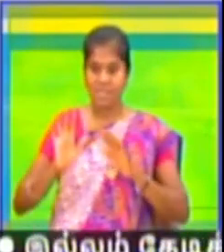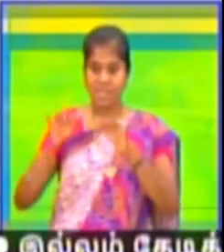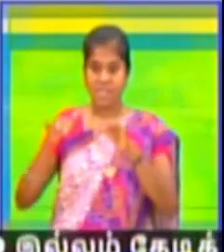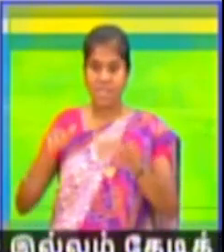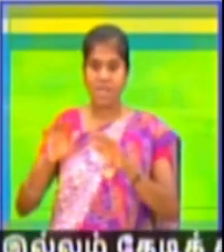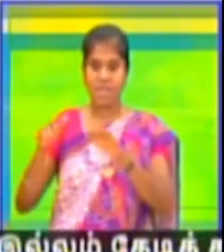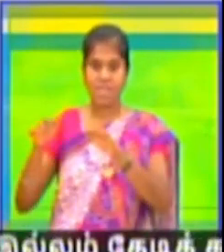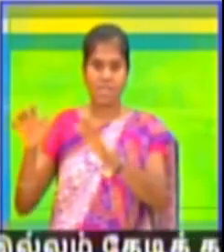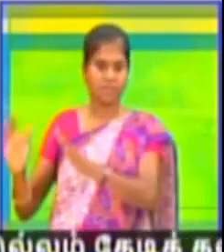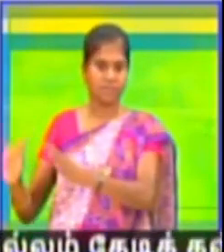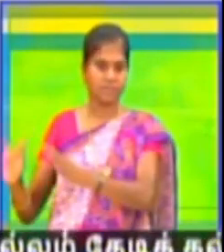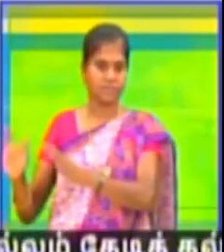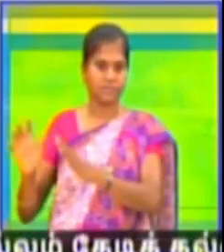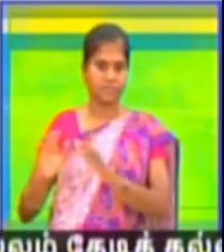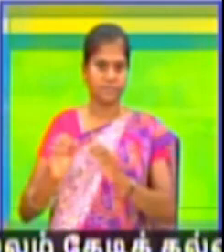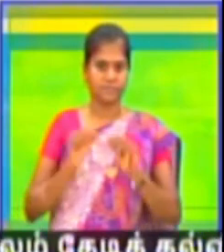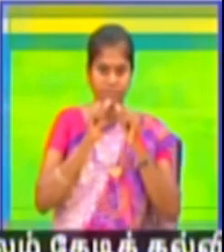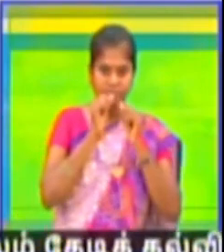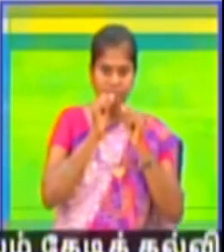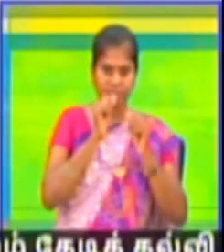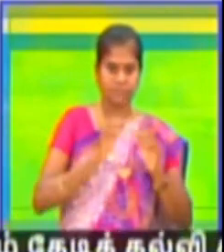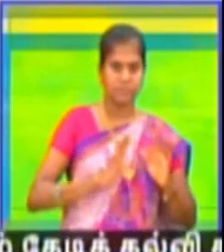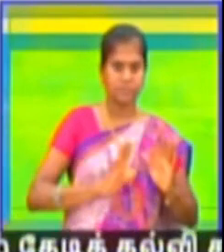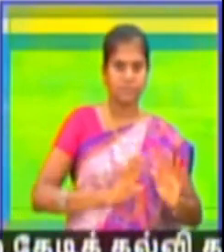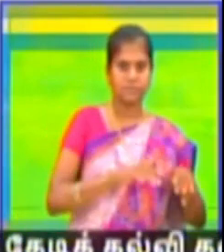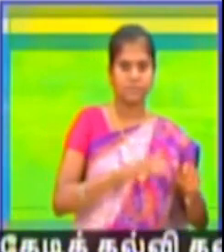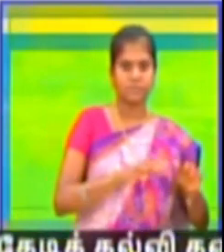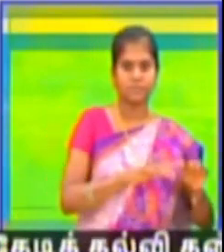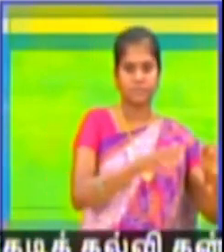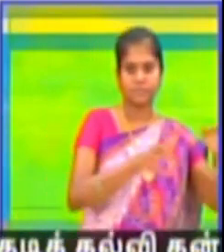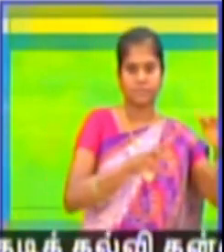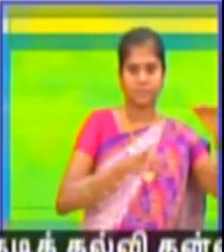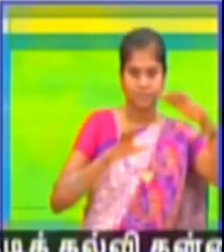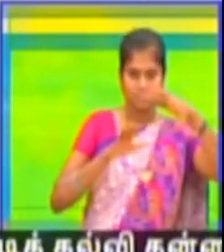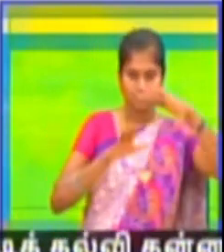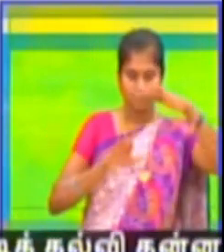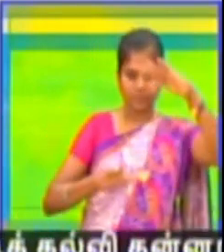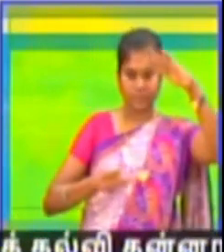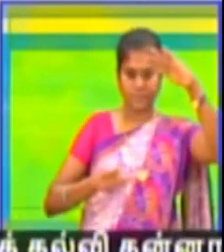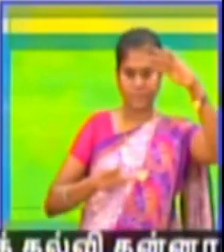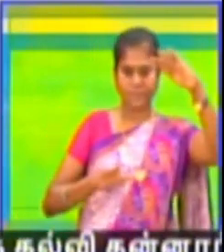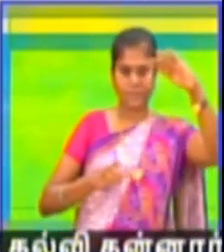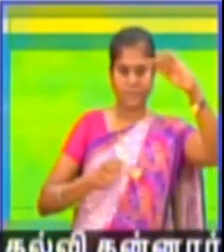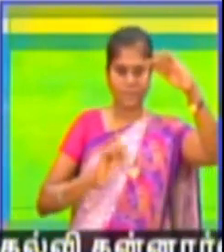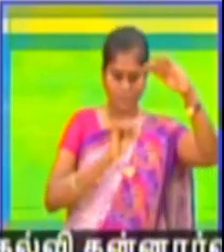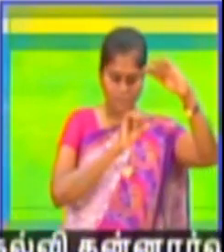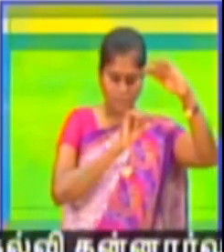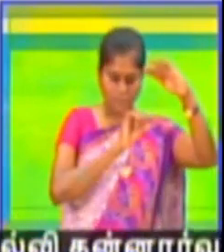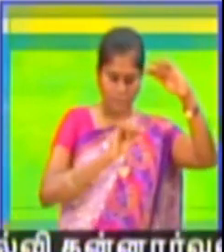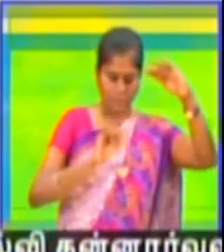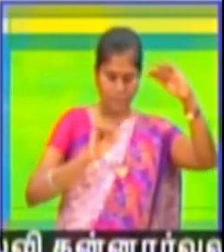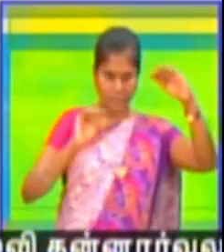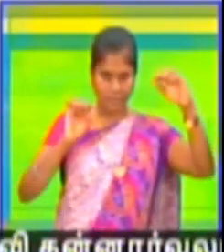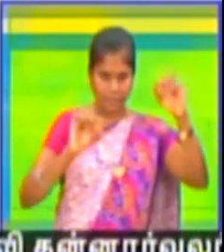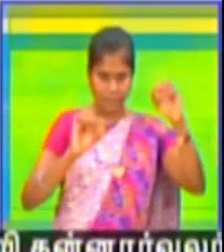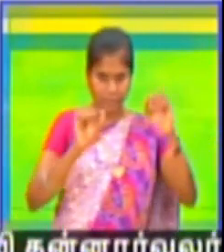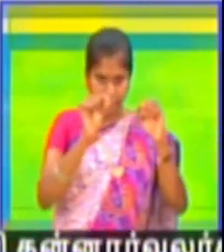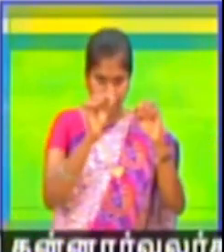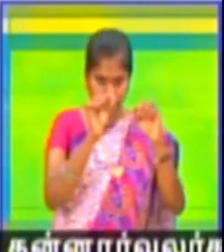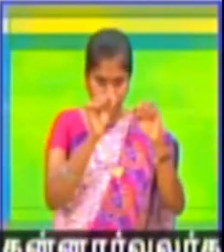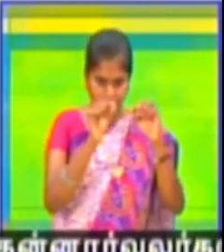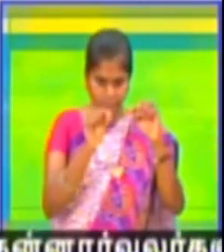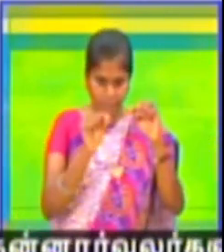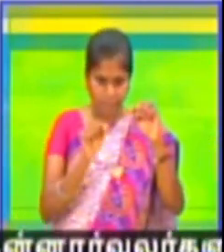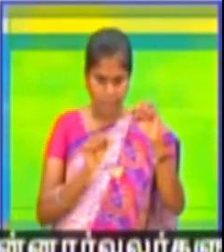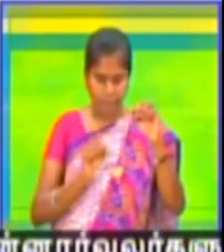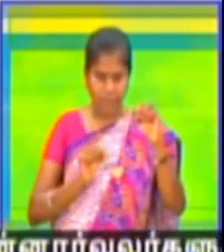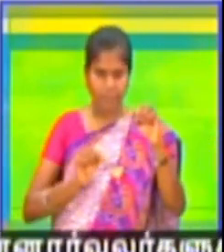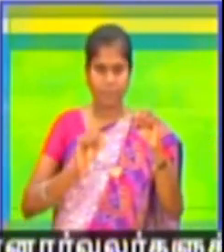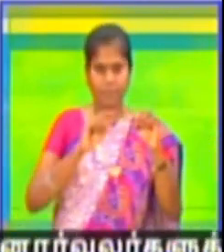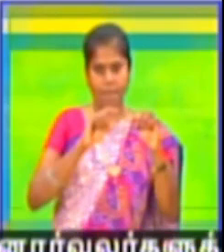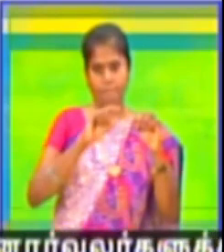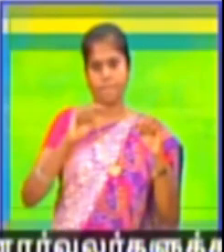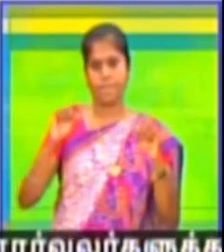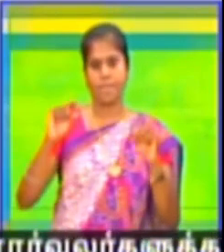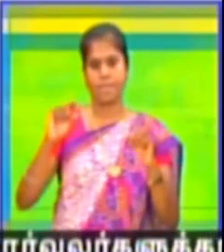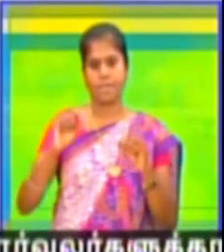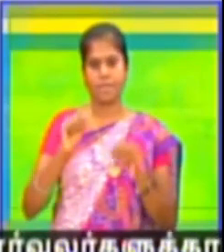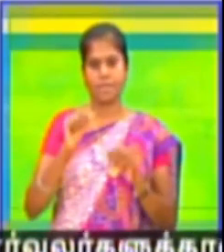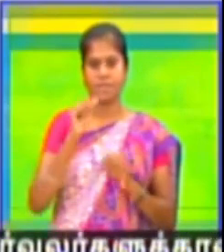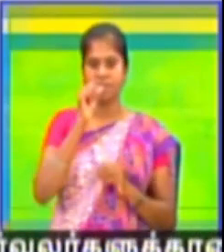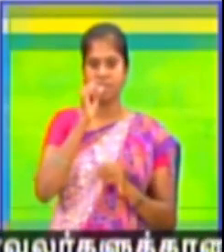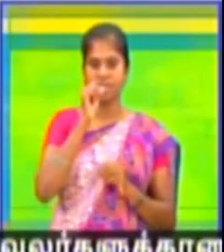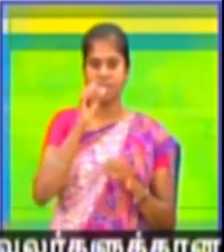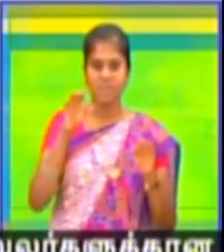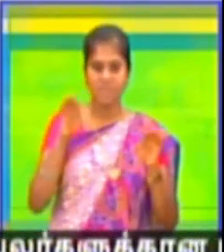பெருங்கடல், இரண்டையும் இணைக்கக்கூடிய சிறிய நீர்ப்பரப்பை தான் நாம் நீர்சந்தி அப்படின்னு சொல்கிறோம்.